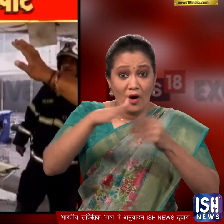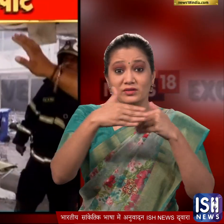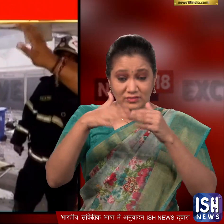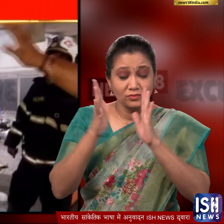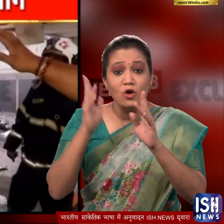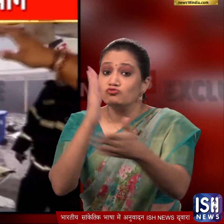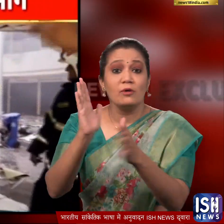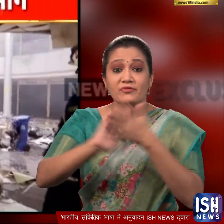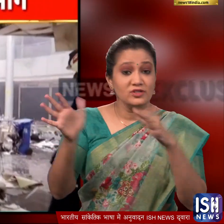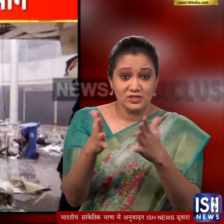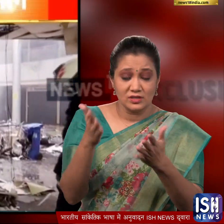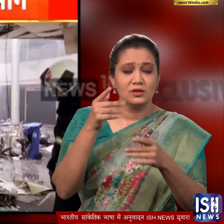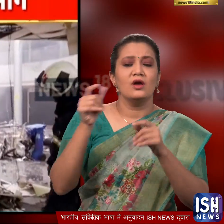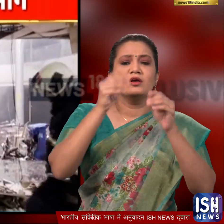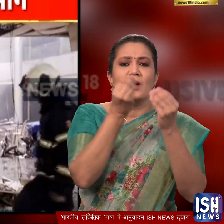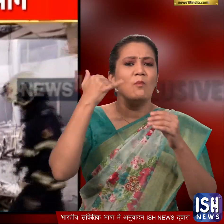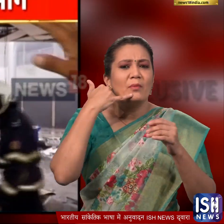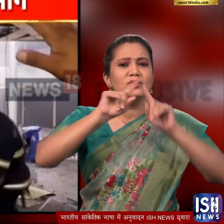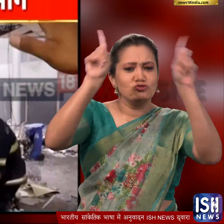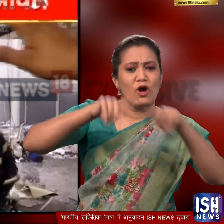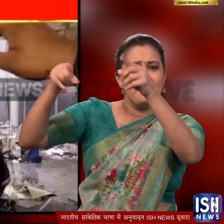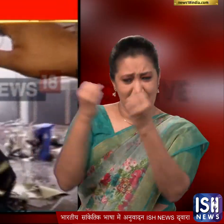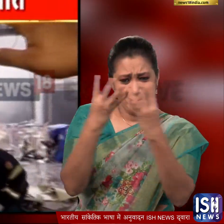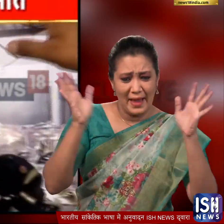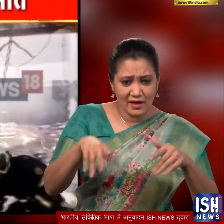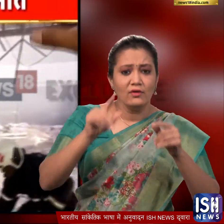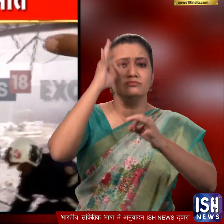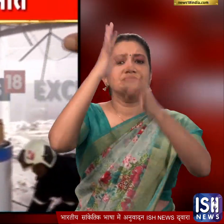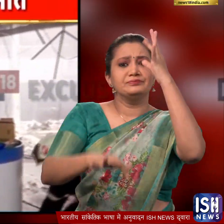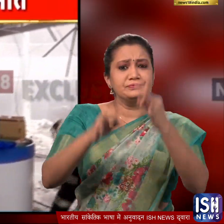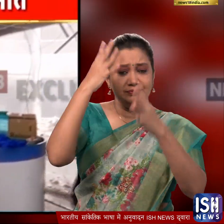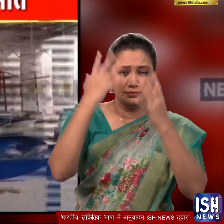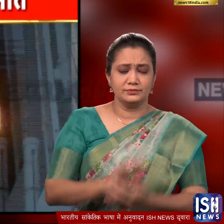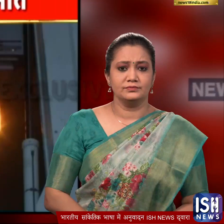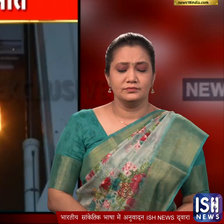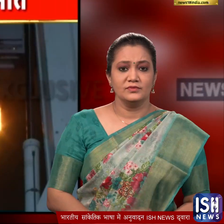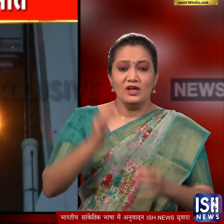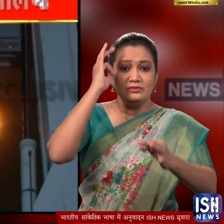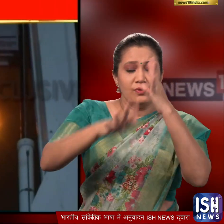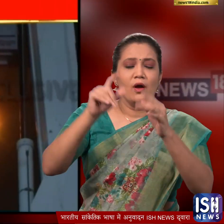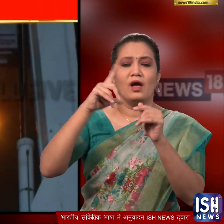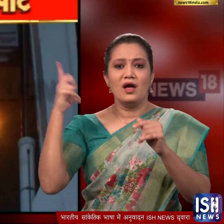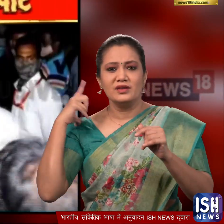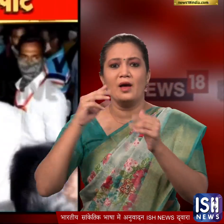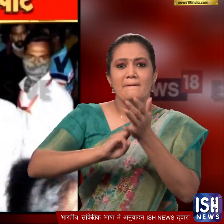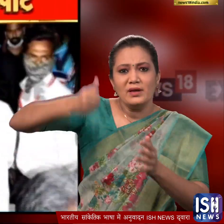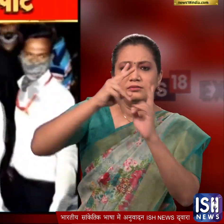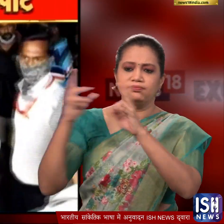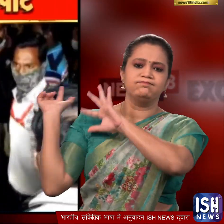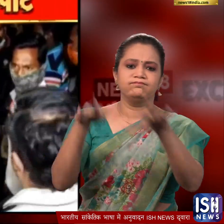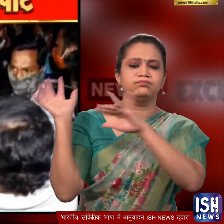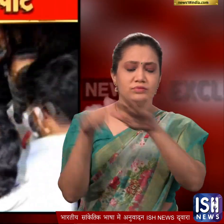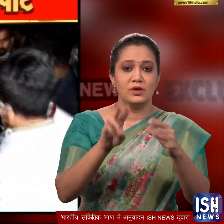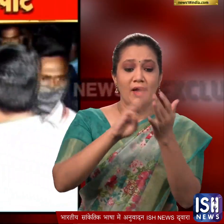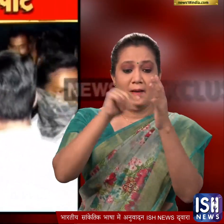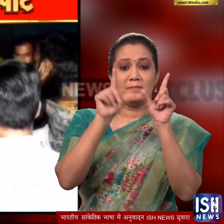अभी भी जारी है। कुछ यहाँ पर मोबाइल की दुकानें हैं जहाँ पर आग लगी थी रात में। आग की खबर मिलते ही नेताओं का पहुंचना भी शुरू हो